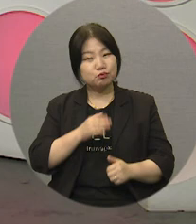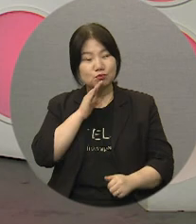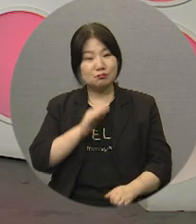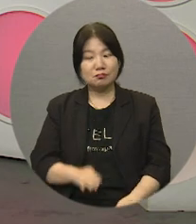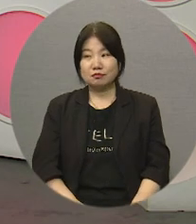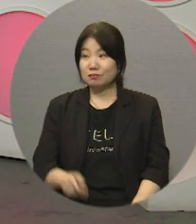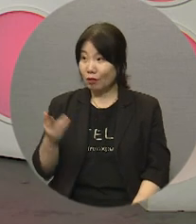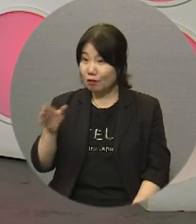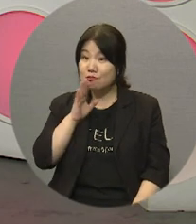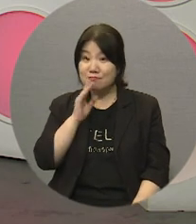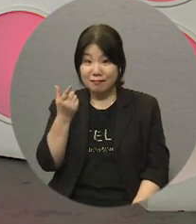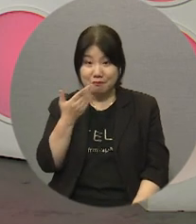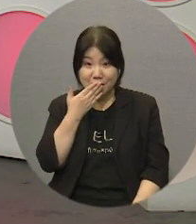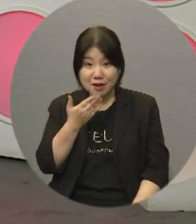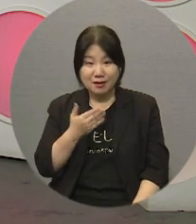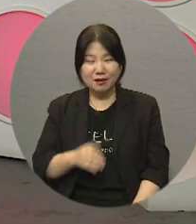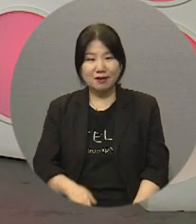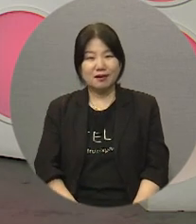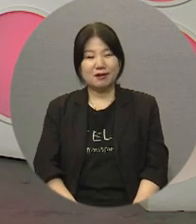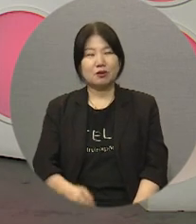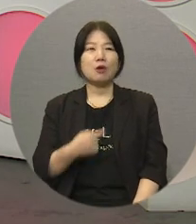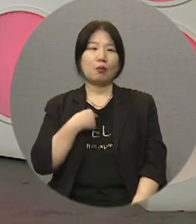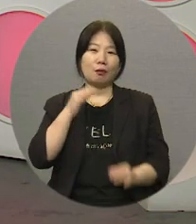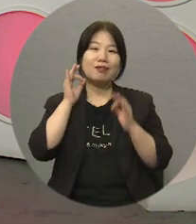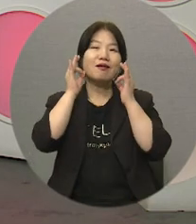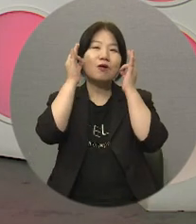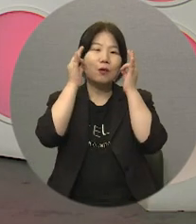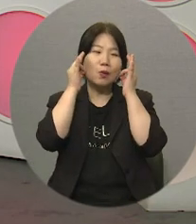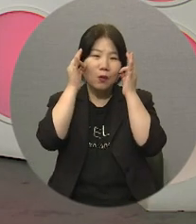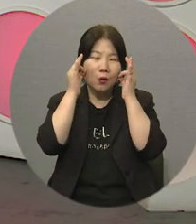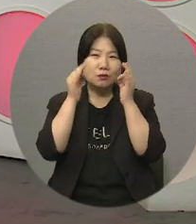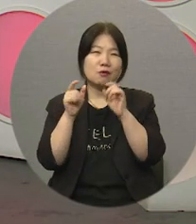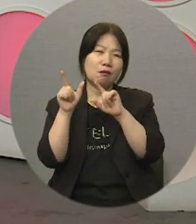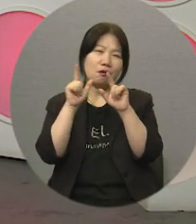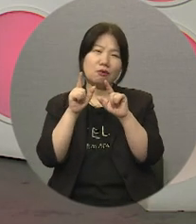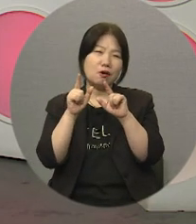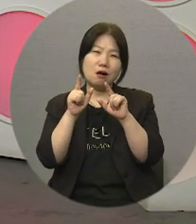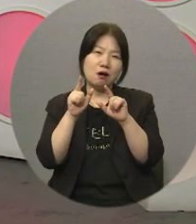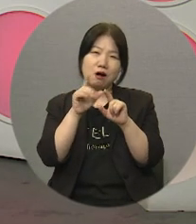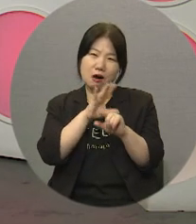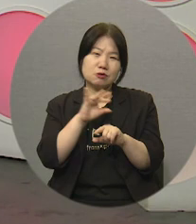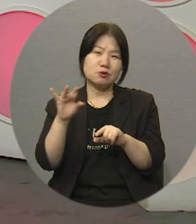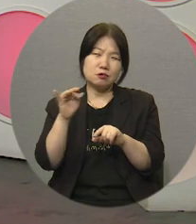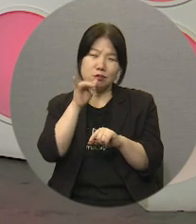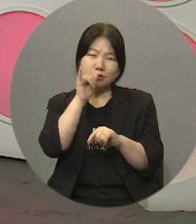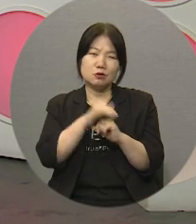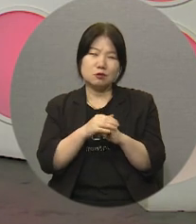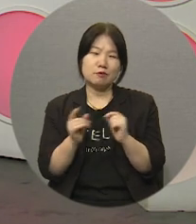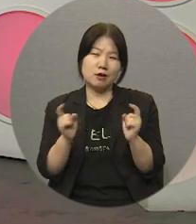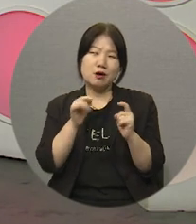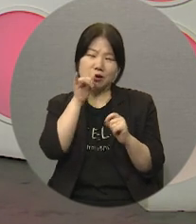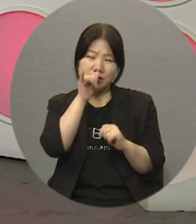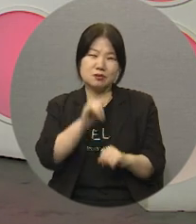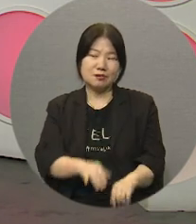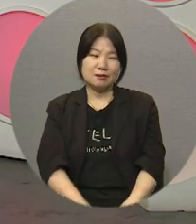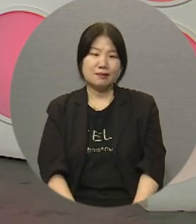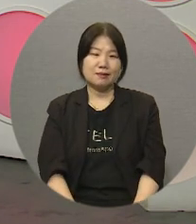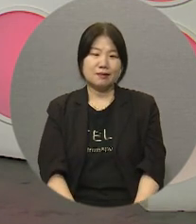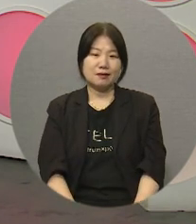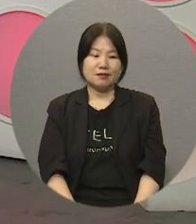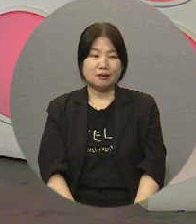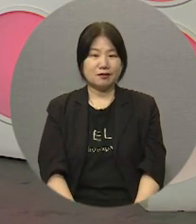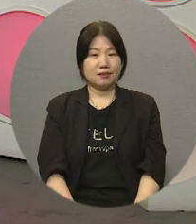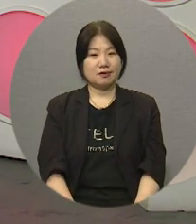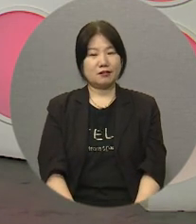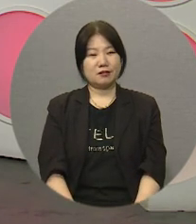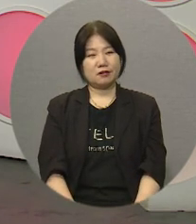씨는 그러실 것 같아요. 저도 이제 그렇게 사는 편인데 살다 보면 또 그렇지 못할 때가 많아요. 조금씩 좀 생활을 하다 보면 여러 사람들이